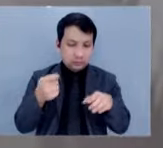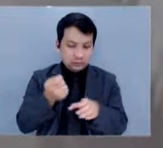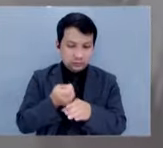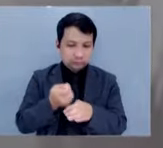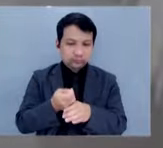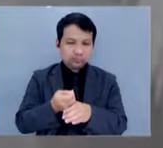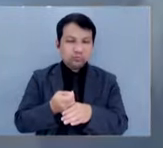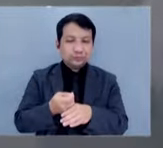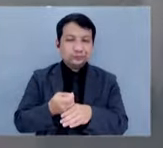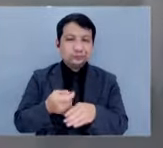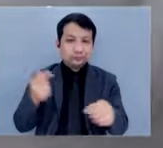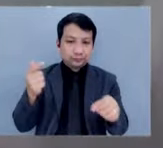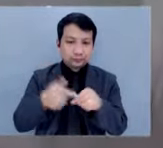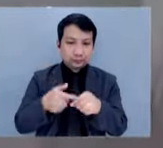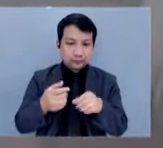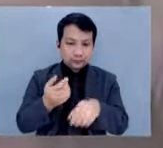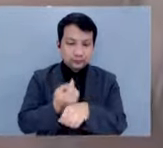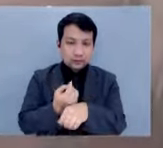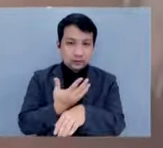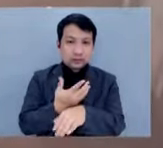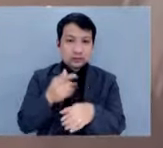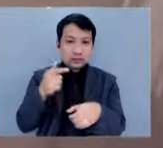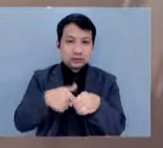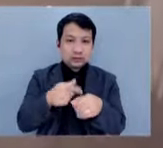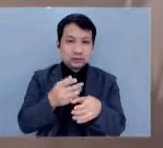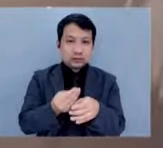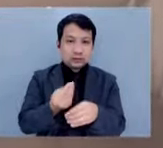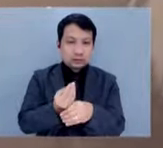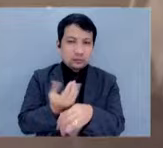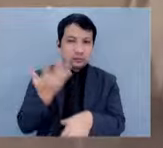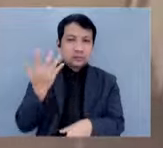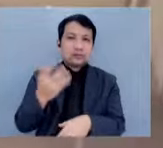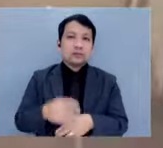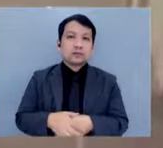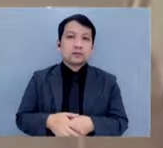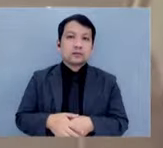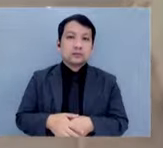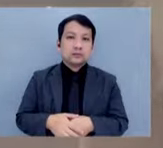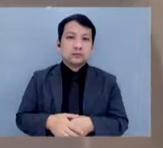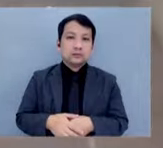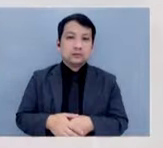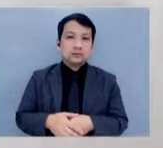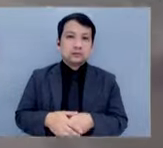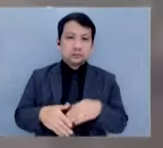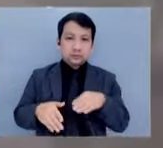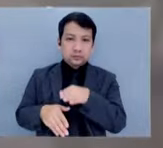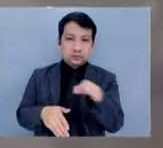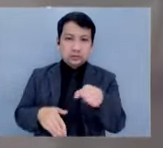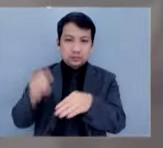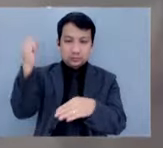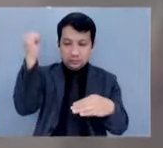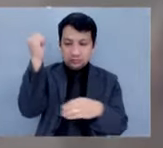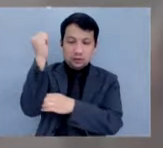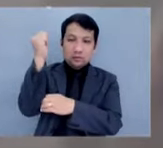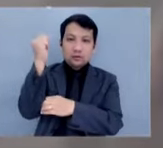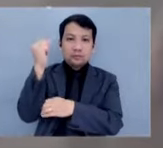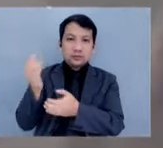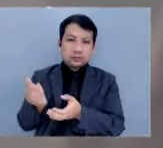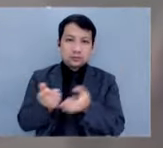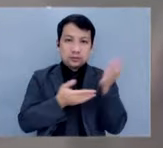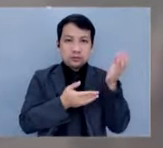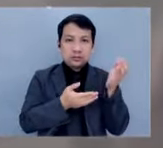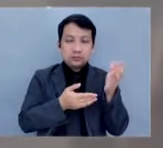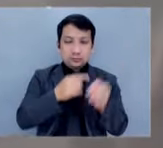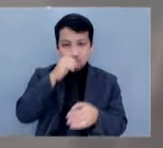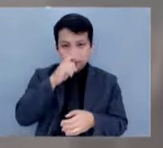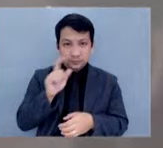fuel tank ng truck na naging sanhi ng pagliyab nito hanggang sa bumangga ang truck sa poste. Itinakbo sa ospital ang 20 anyos